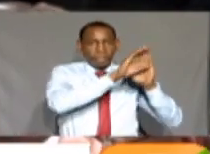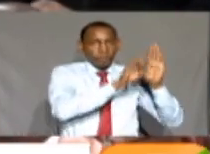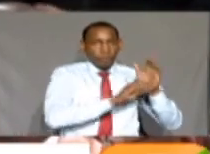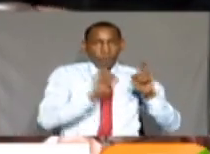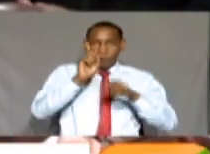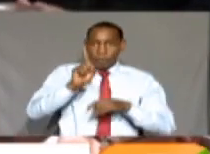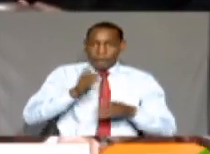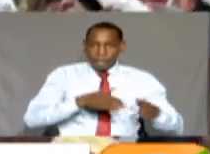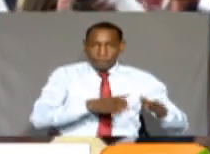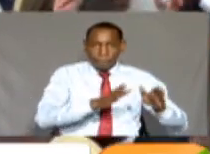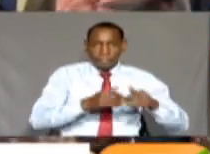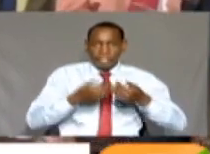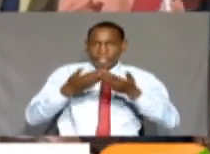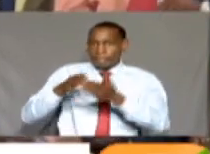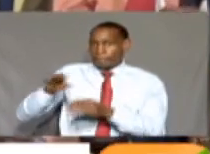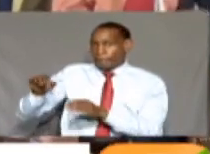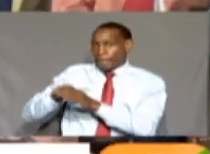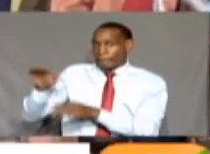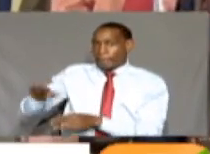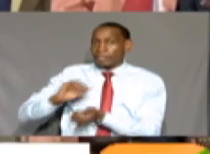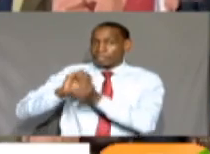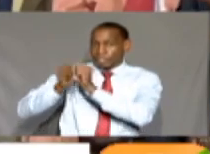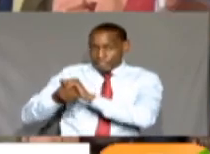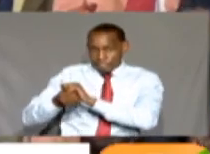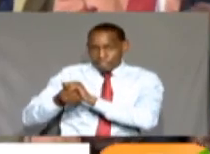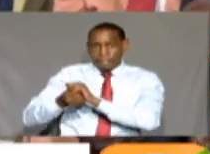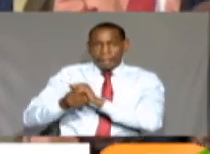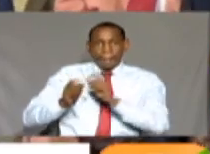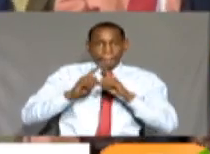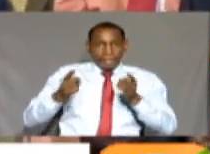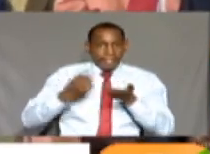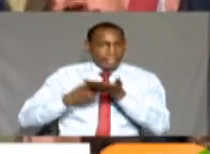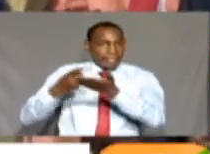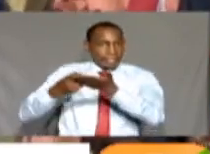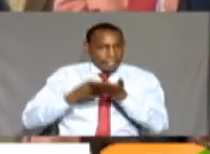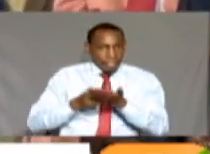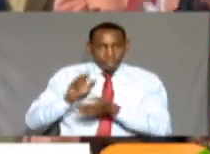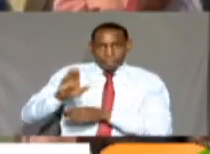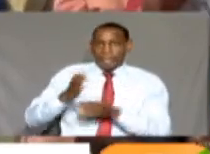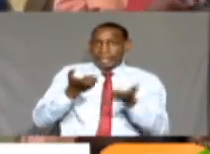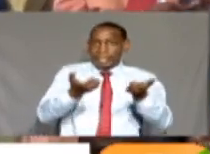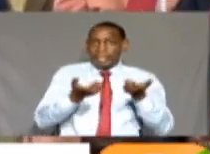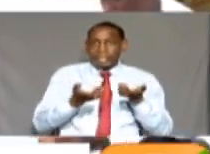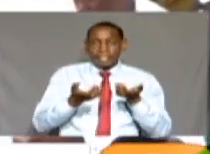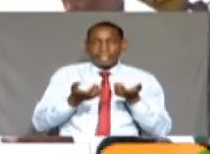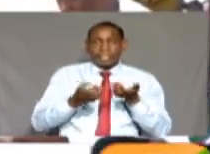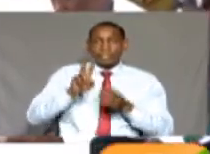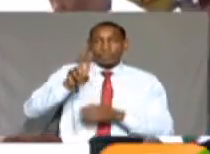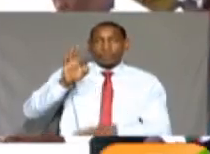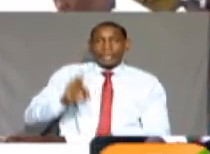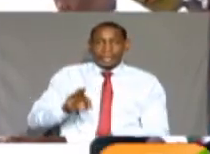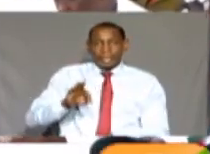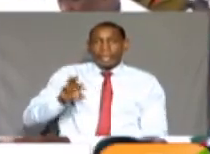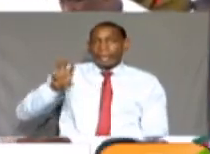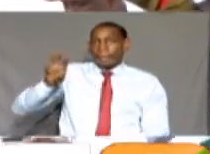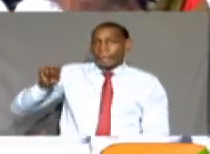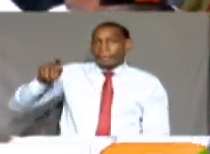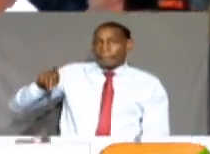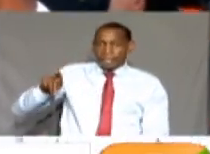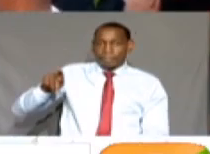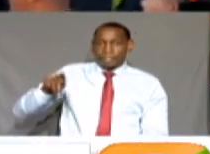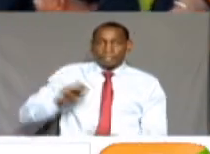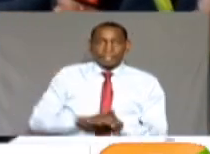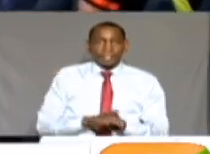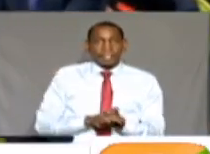moja ikiwa kuwaachia wabunge kufanya mabadiliko hayo, lakini mchakato wa aina hiyo utahitaji thuluthi mbili ya wawakilishi wa mabunge yote